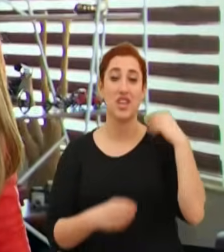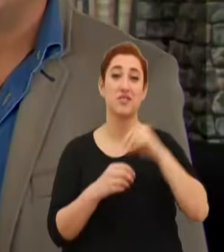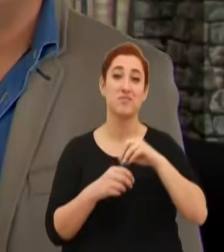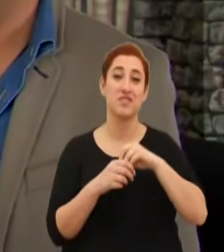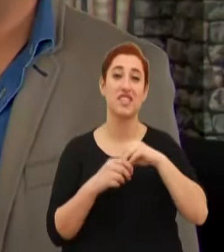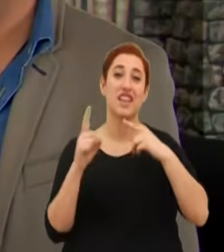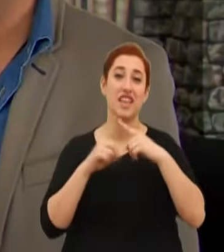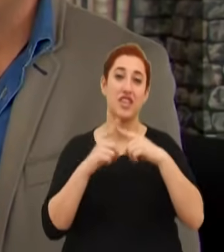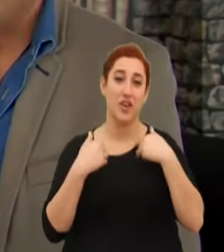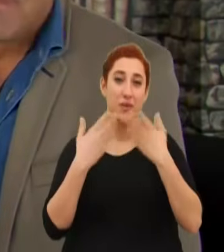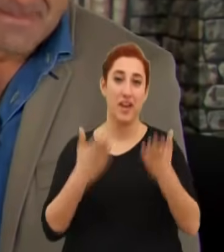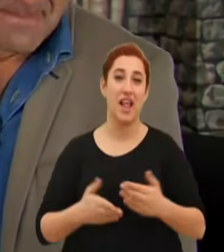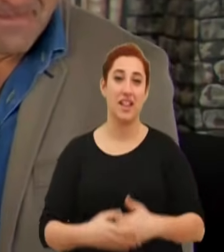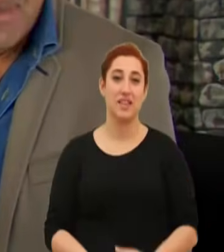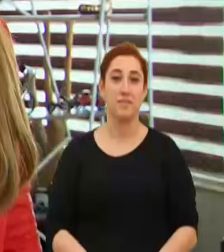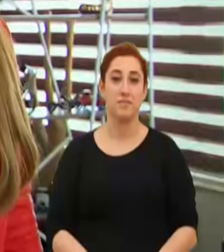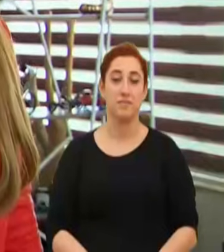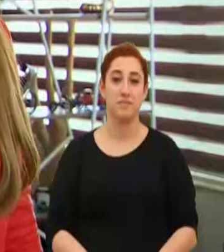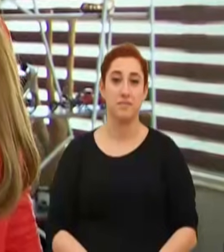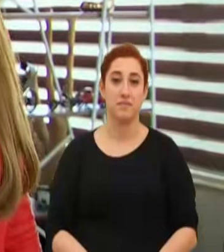de teşekkür etmeye geldim.